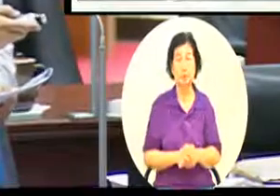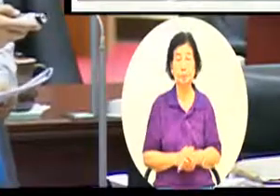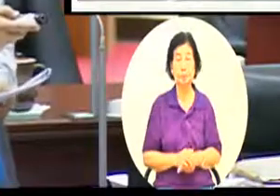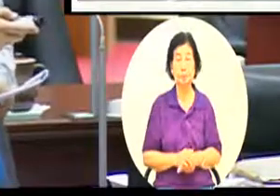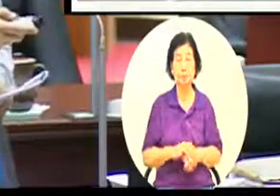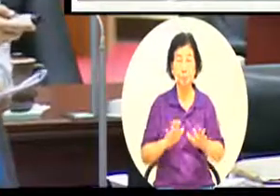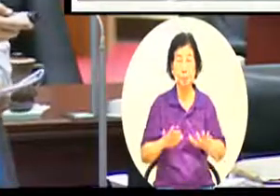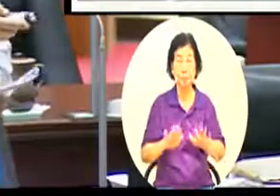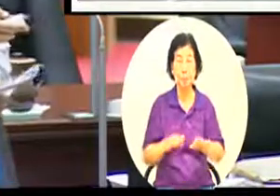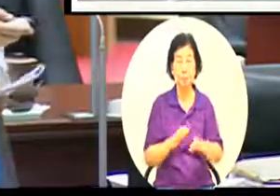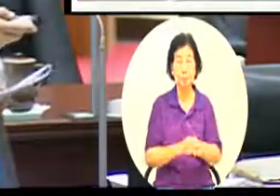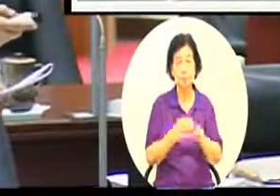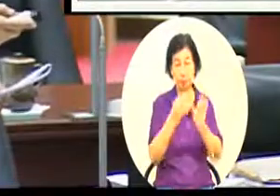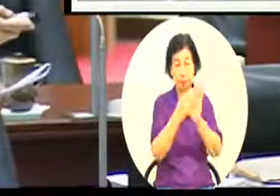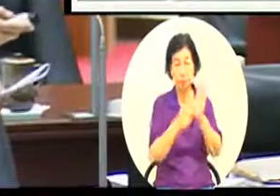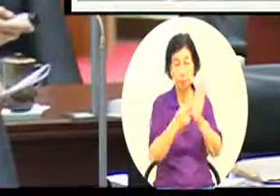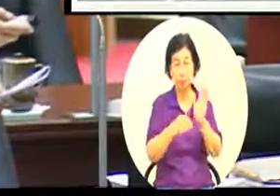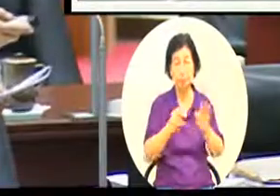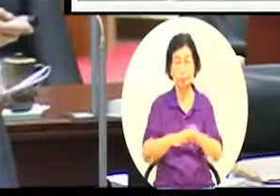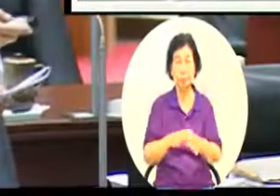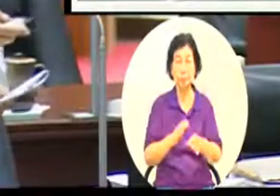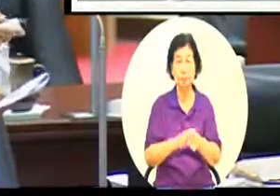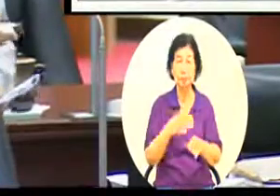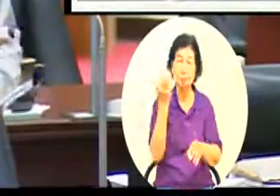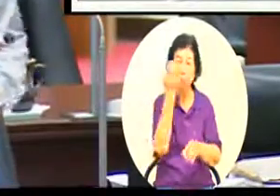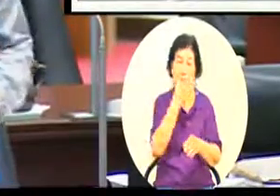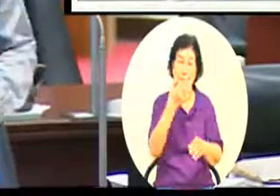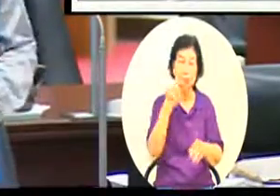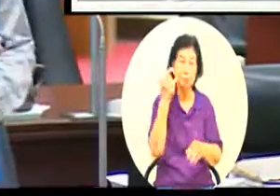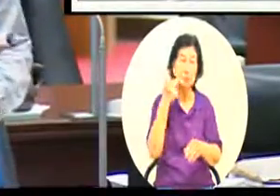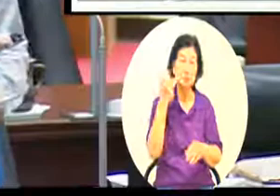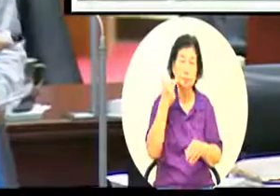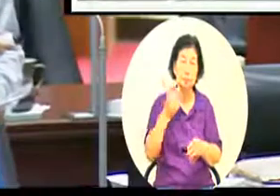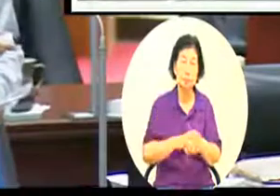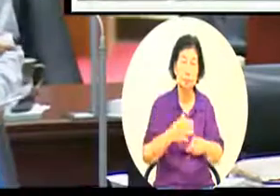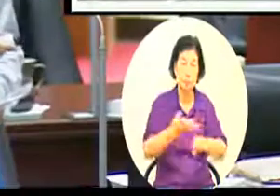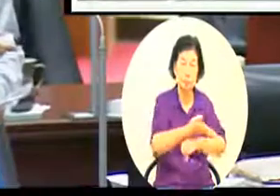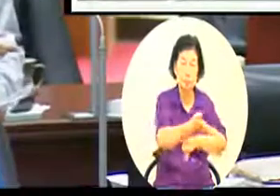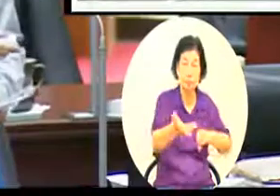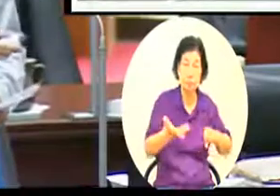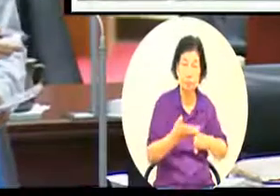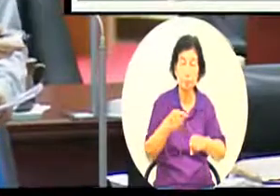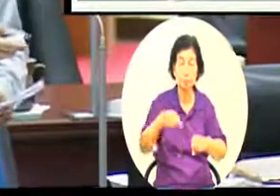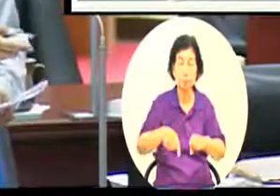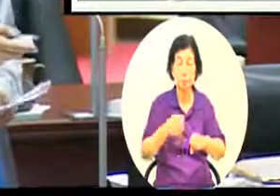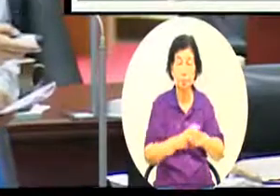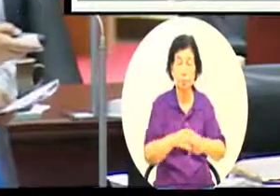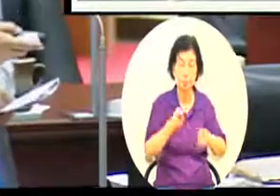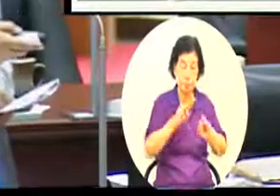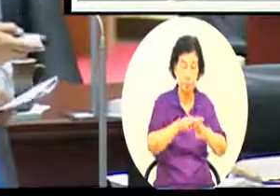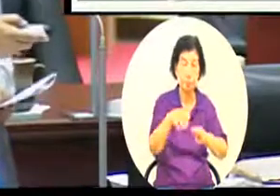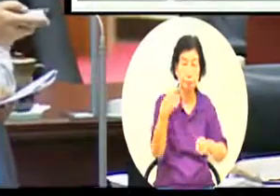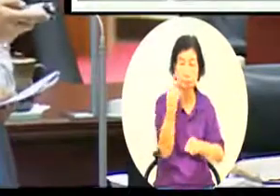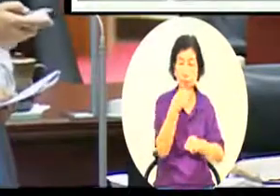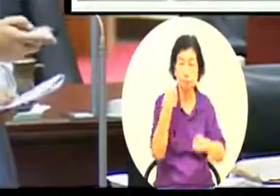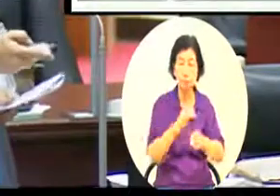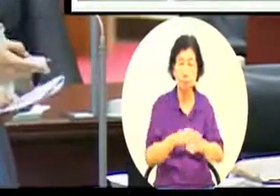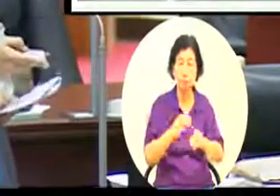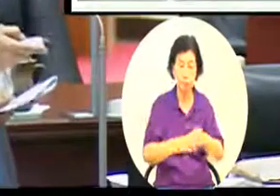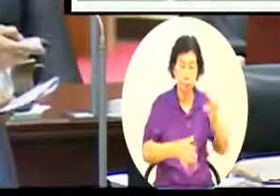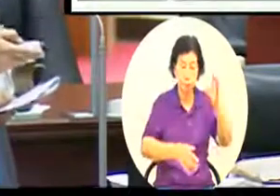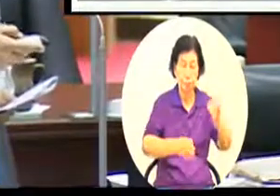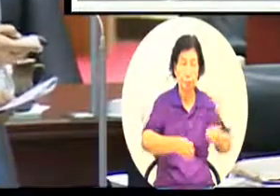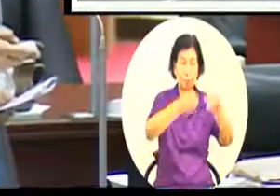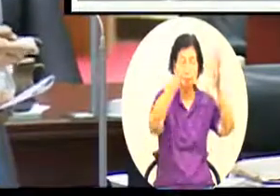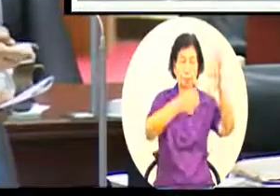术啊，美丽岛这个捷运站的出口，连一点高楼林立都没有啊。对对，甚至它